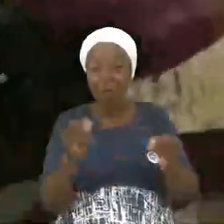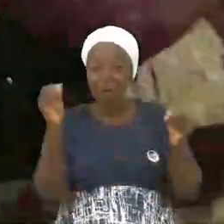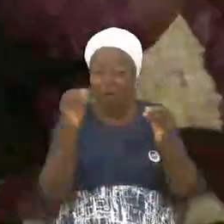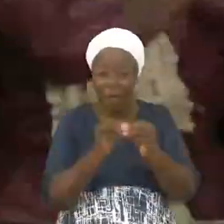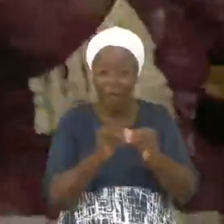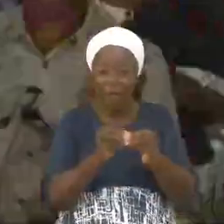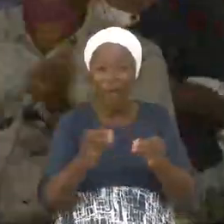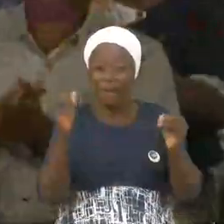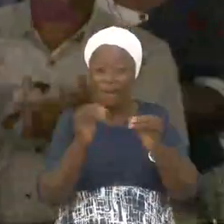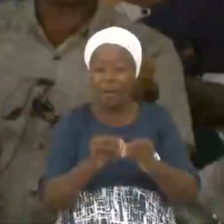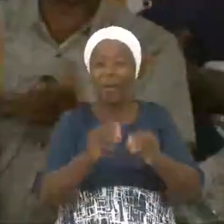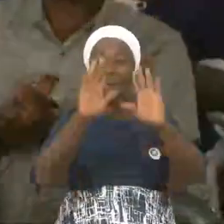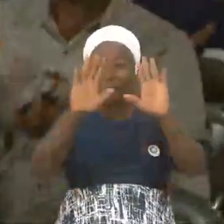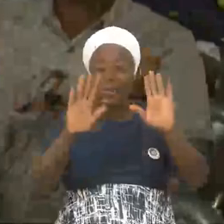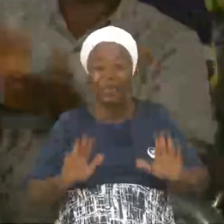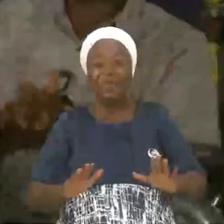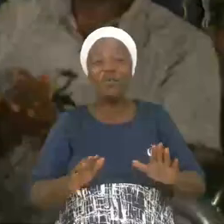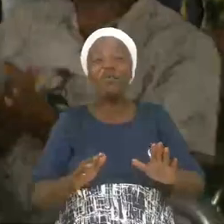fort, fort.